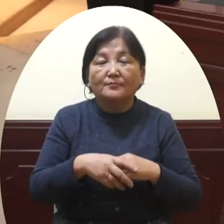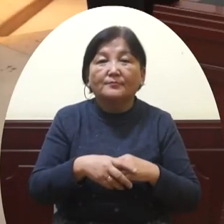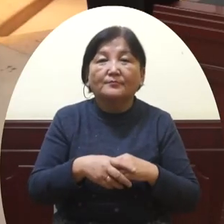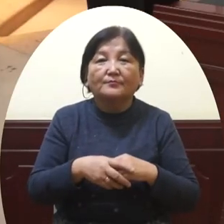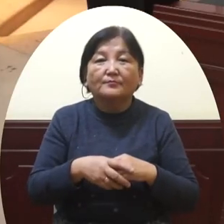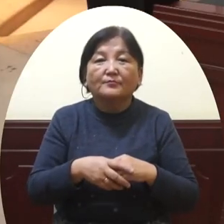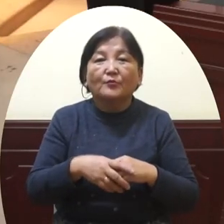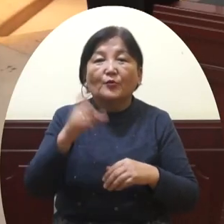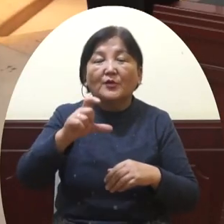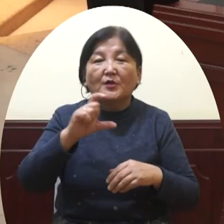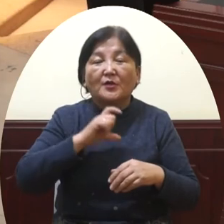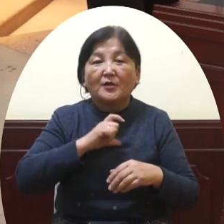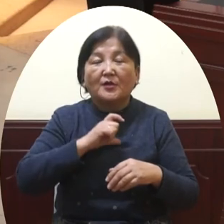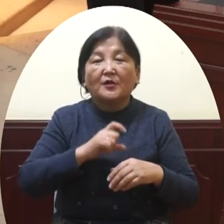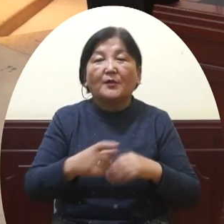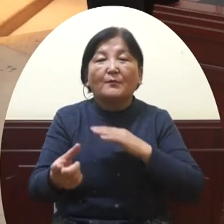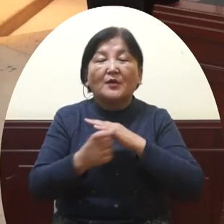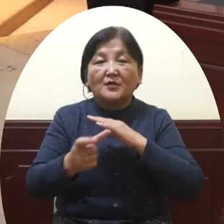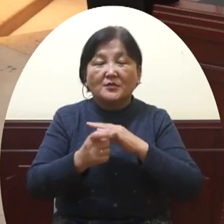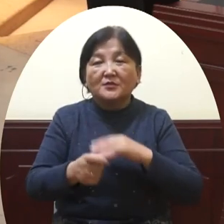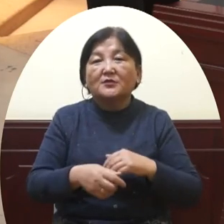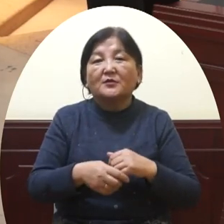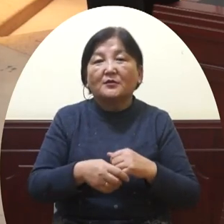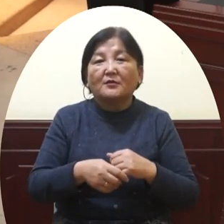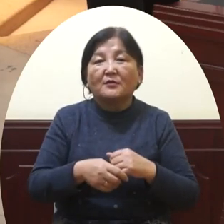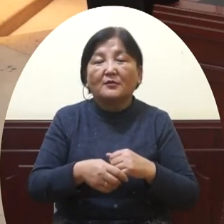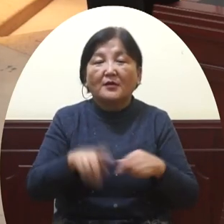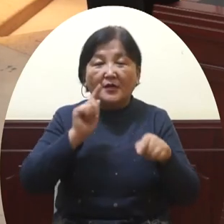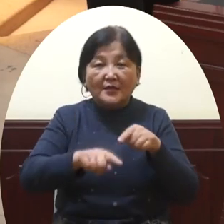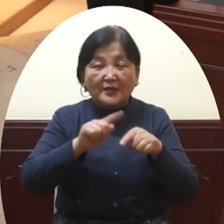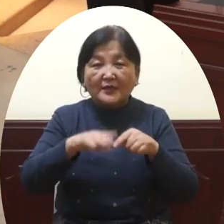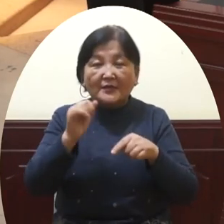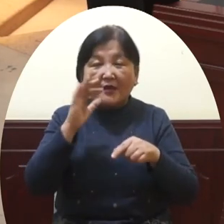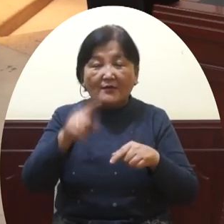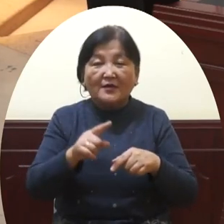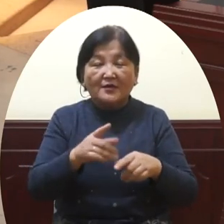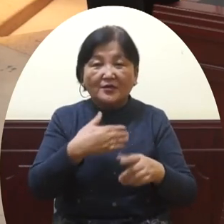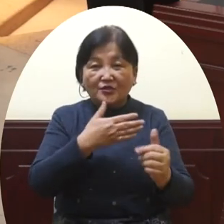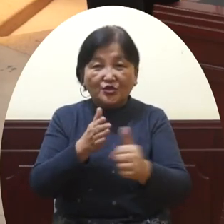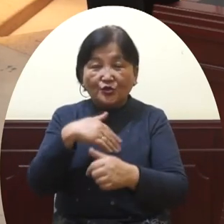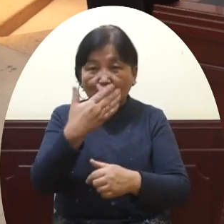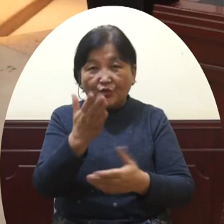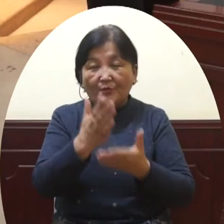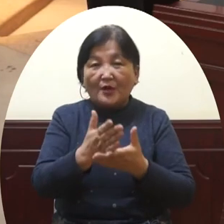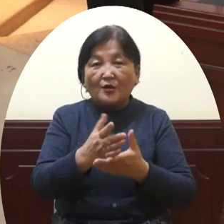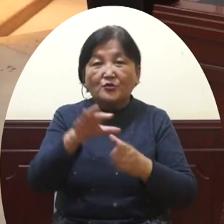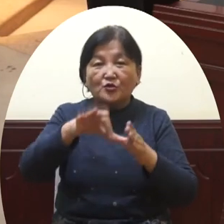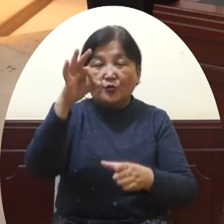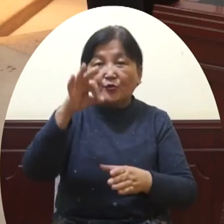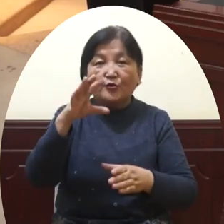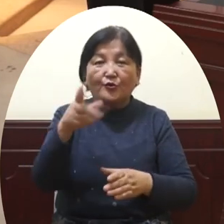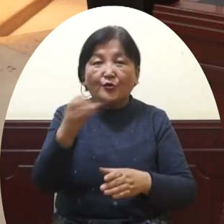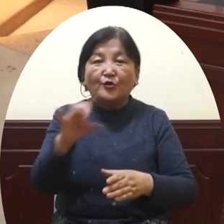ээ. Хүний эрхийн үндсэн хуулийн хэв дээр нэгдсэн байгууллагын хувьд танил тавих чиг үүрэгтэй. Тэгэхээр одоо сонгууль хэрэг ороо нь яг энэ сонгох